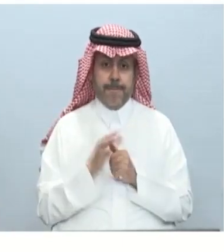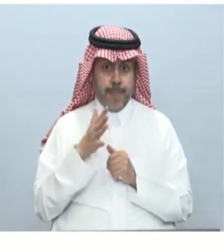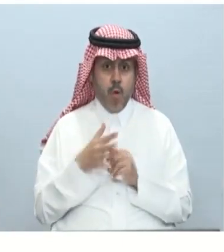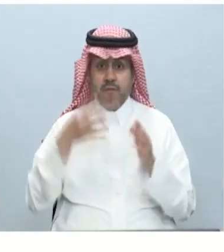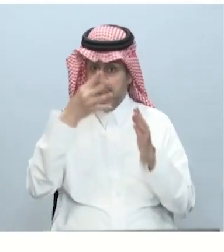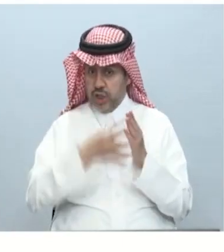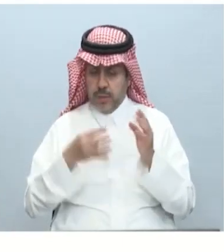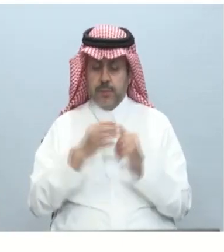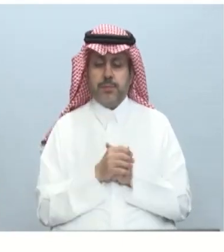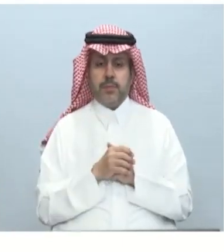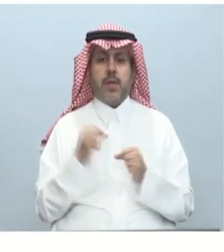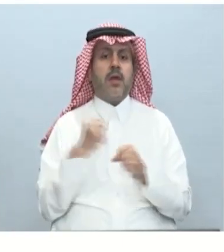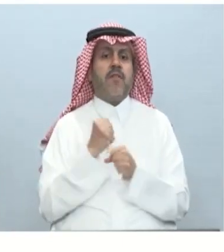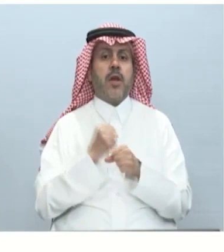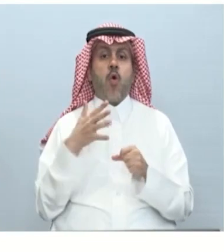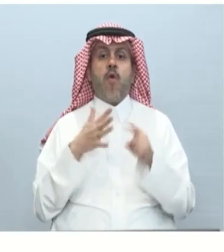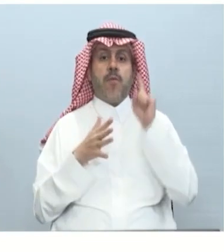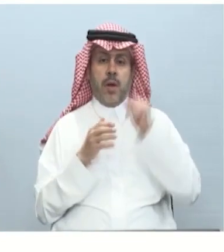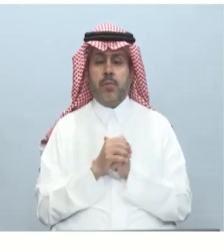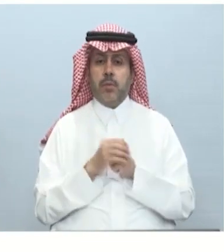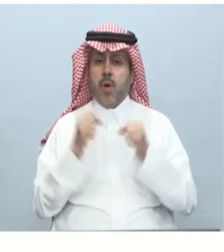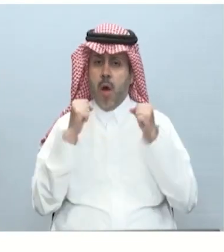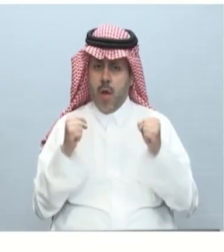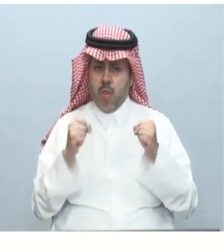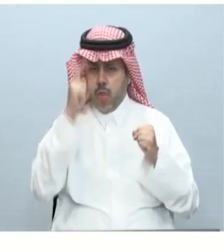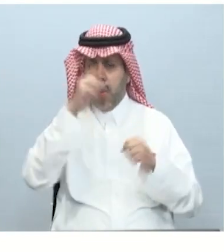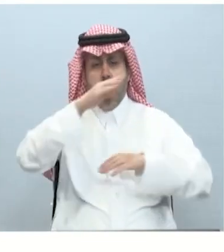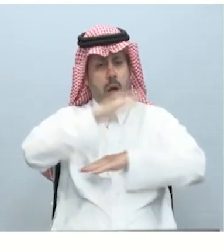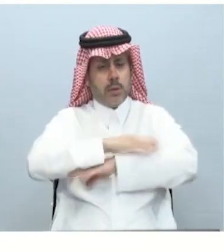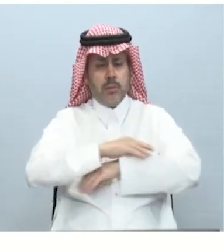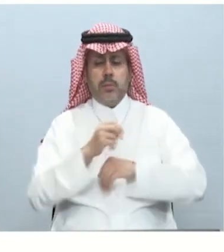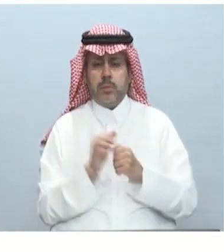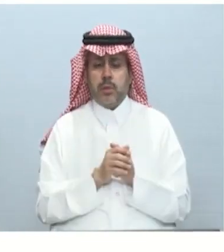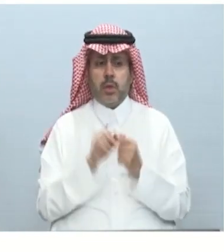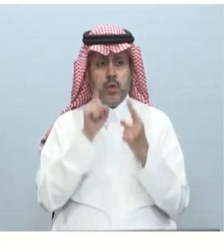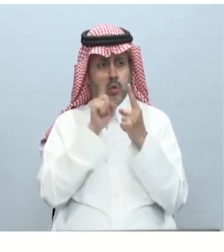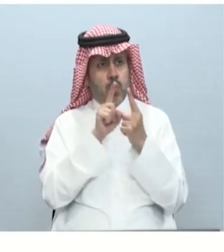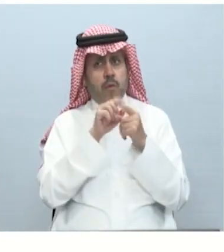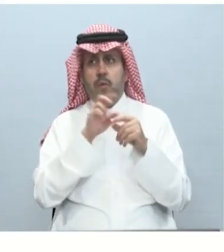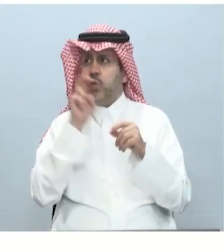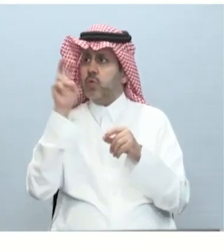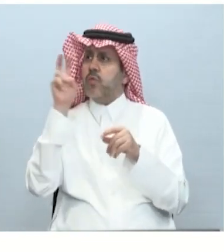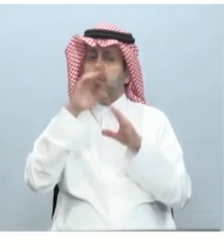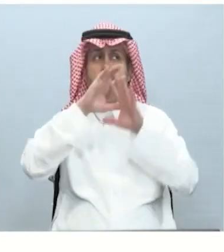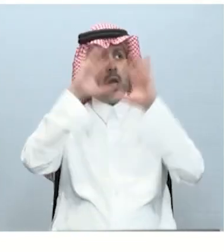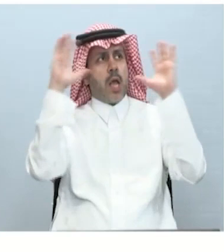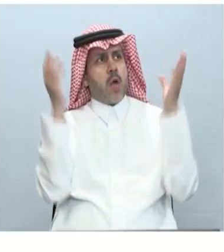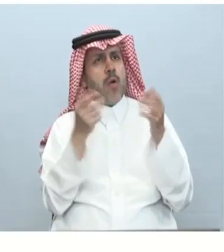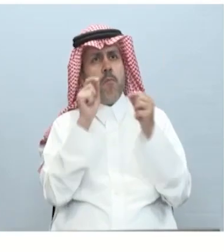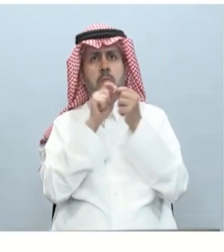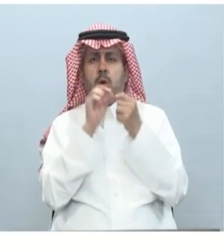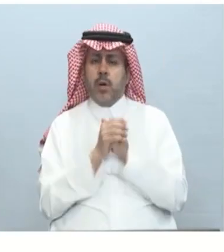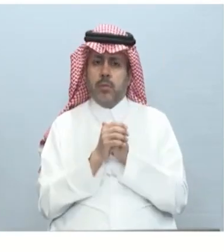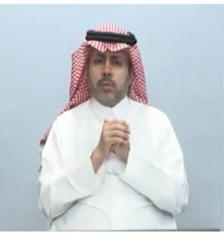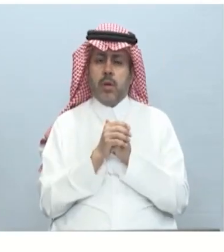احقق الخوف من الله بان اعظم الله جل وعلا انظر في هذا الكون من خلق هذا الكون انظر